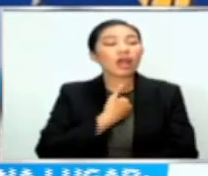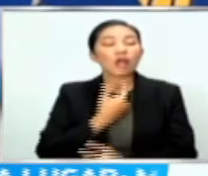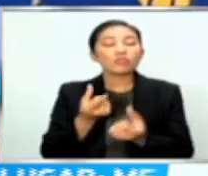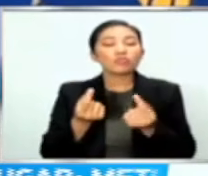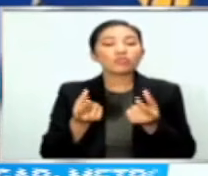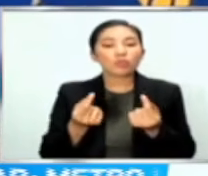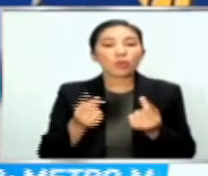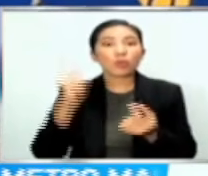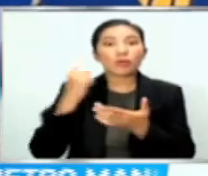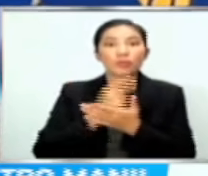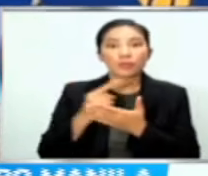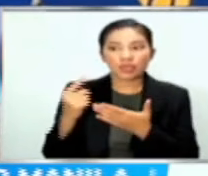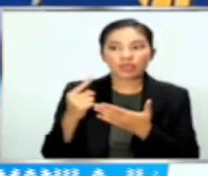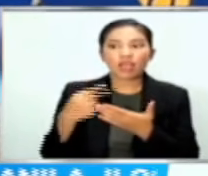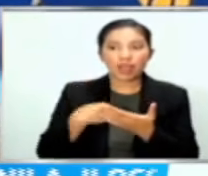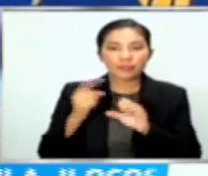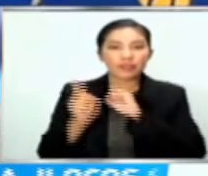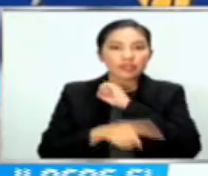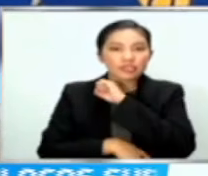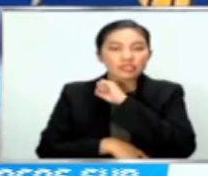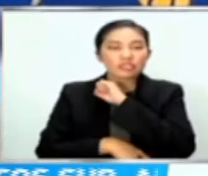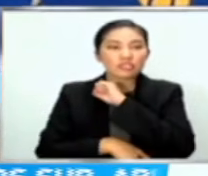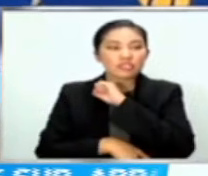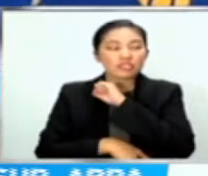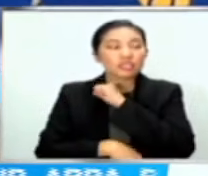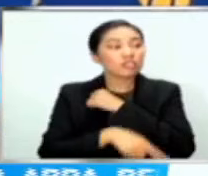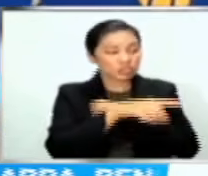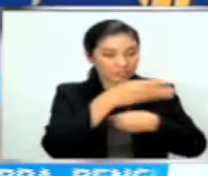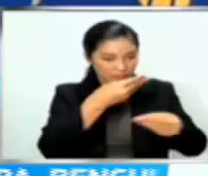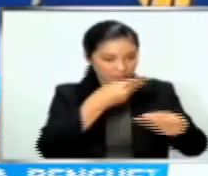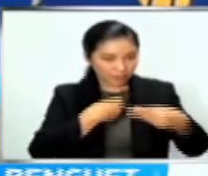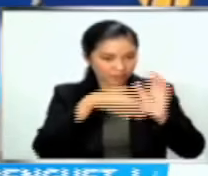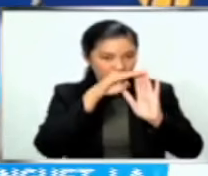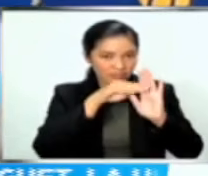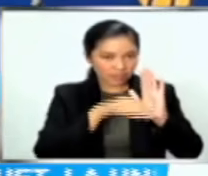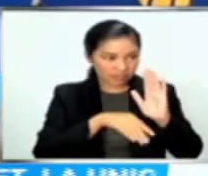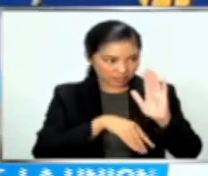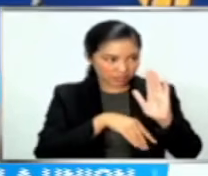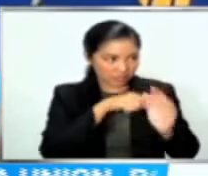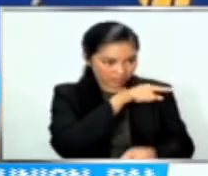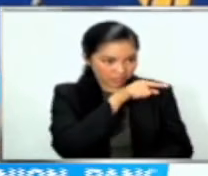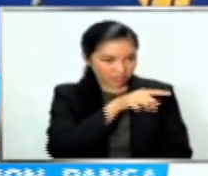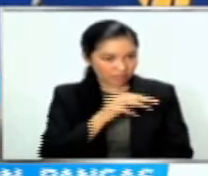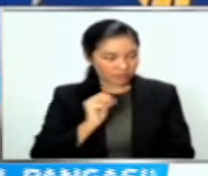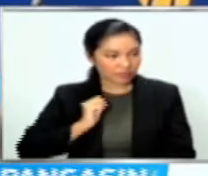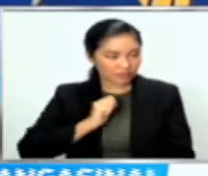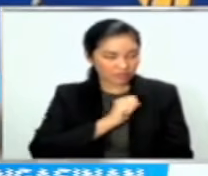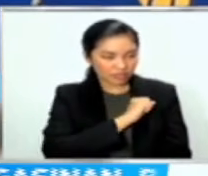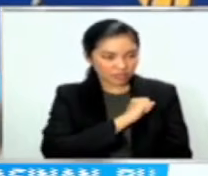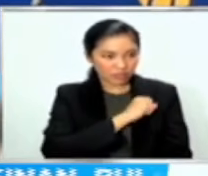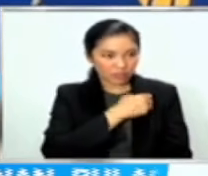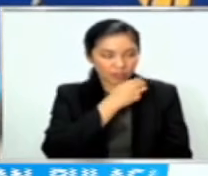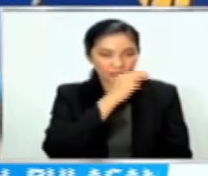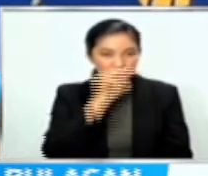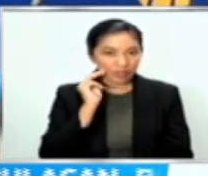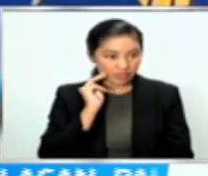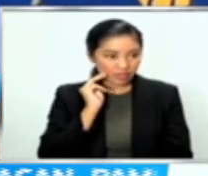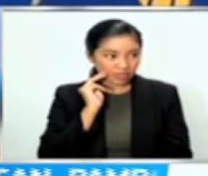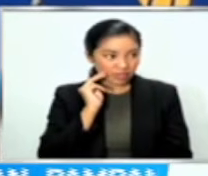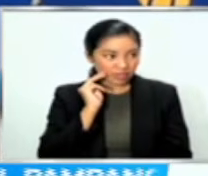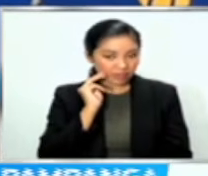may gawain ako. Maglista ka, Pacquiao, at sinasabi mong 2 times kami